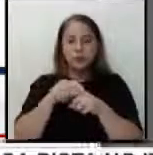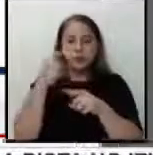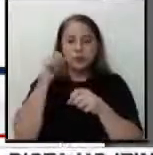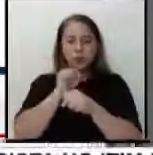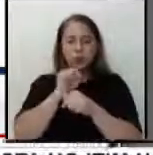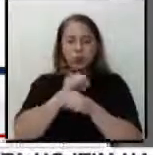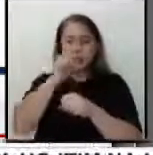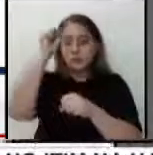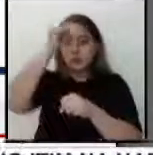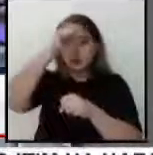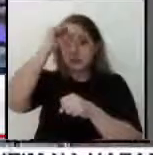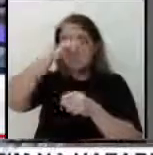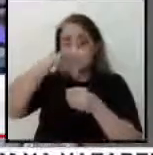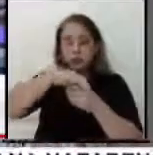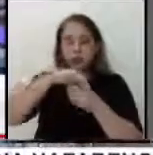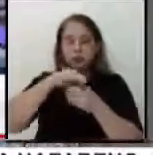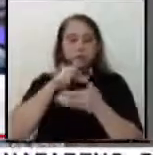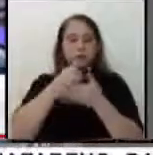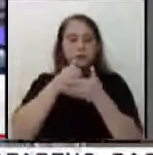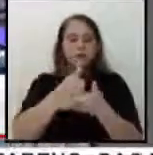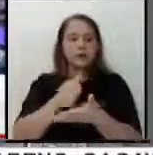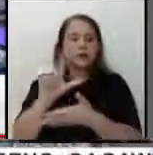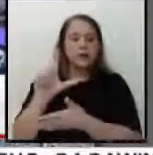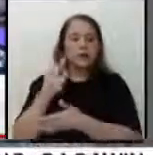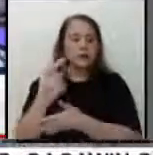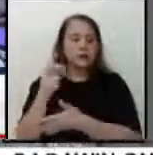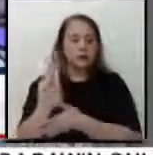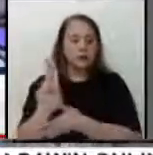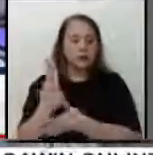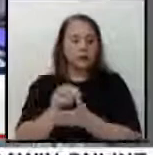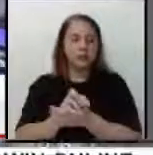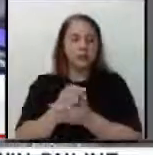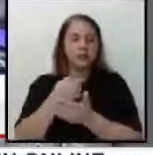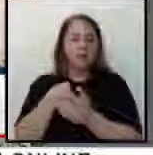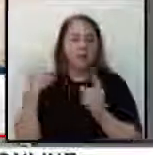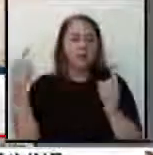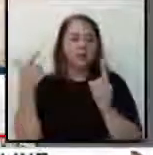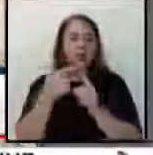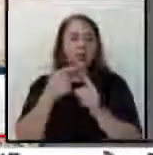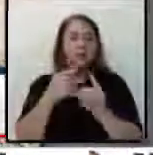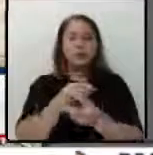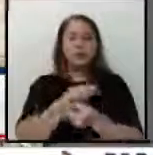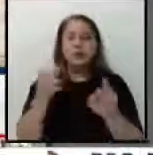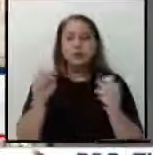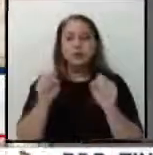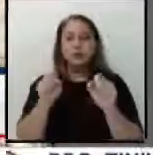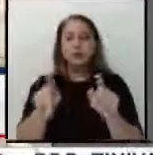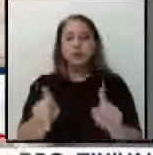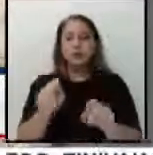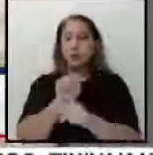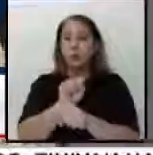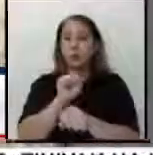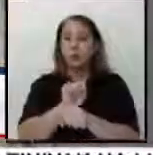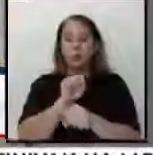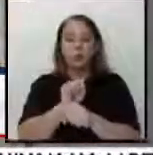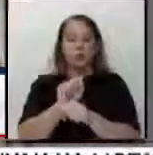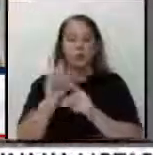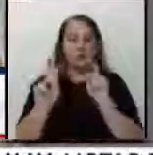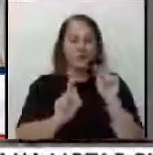Program sa pakikipagtulungan sa lokal na pamahalaan sa layuning makapagbigay ng oportunidad ng trabaho sa mga mamamayan.